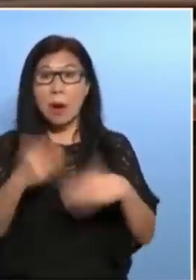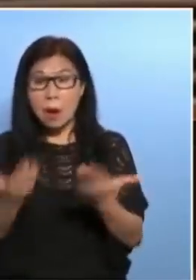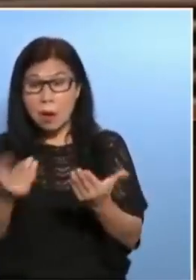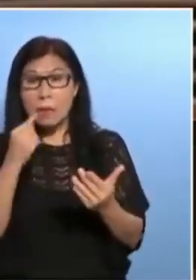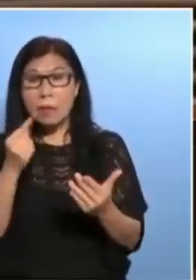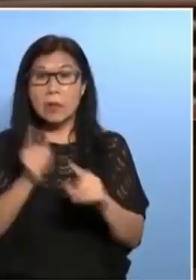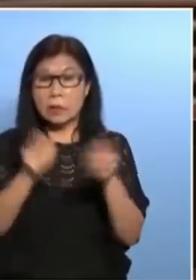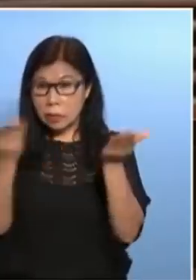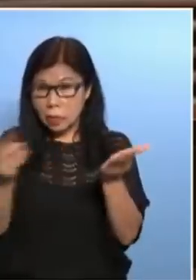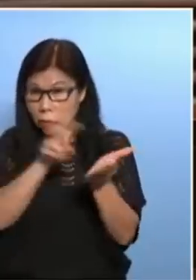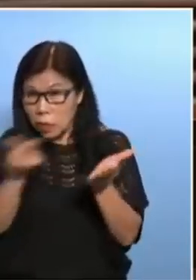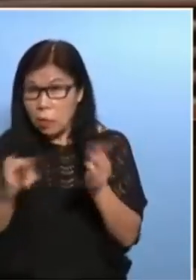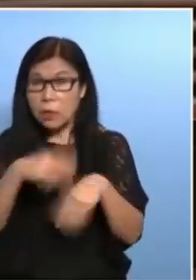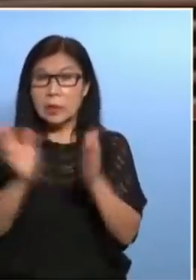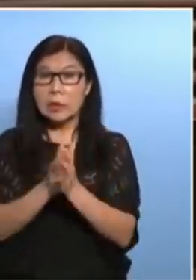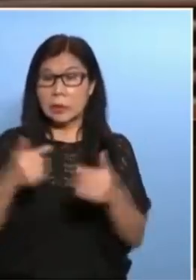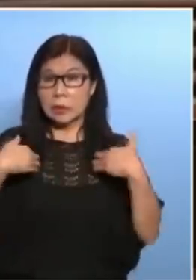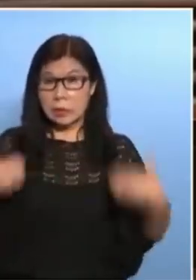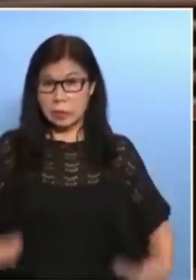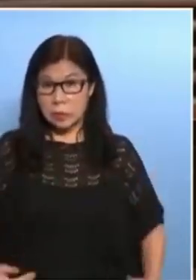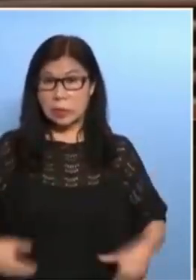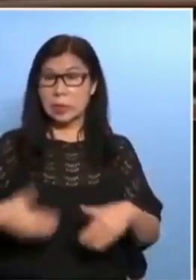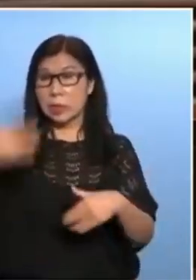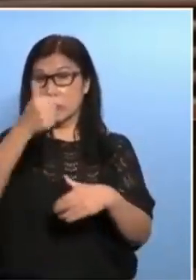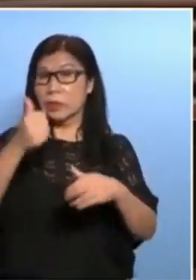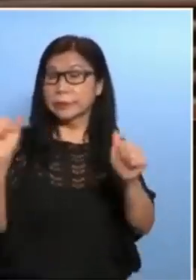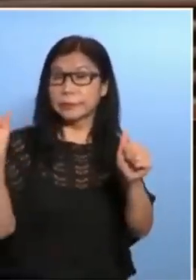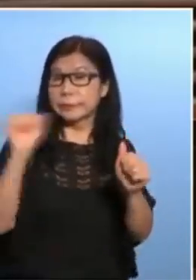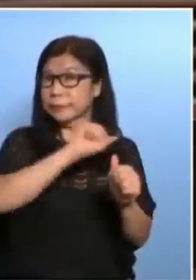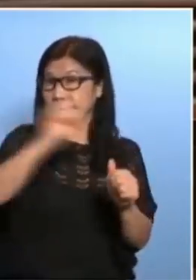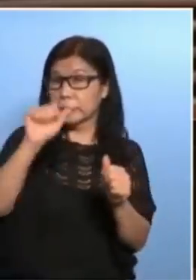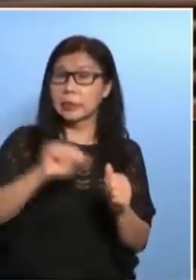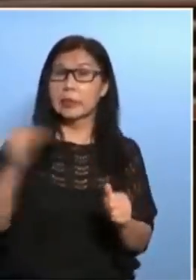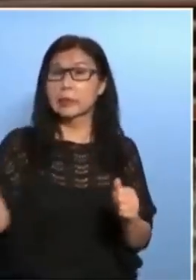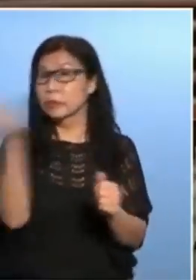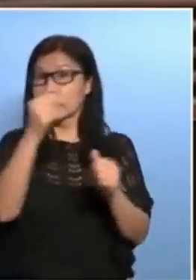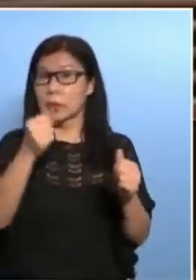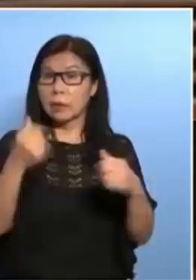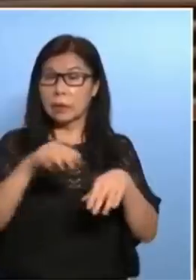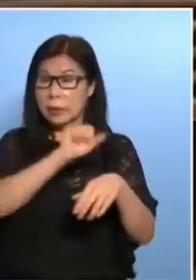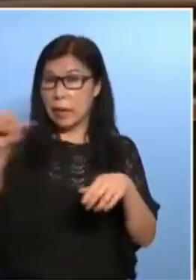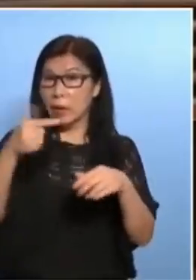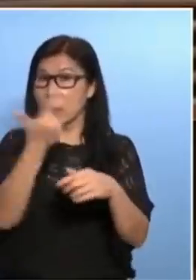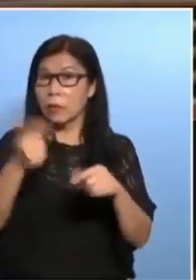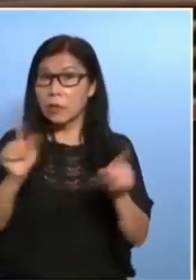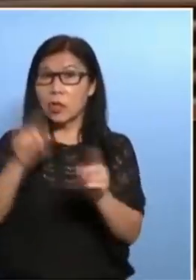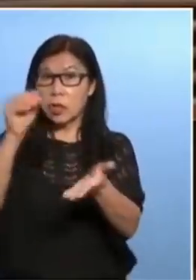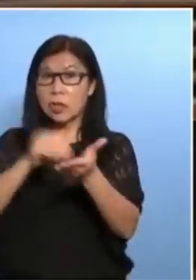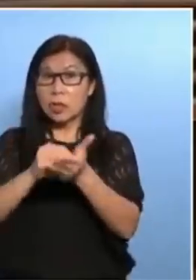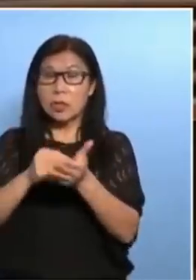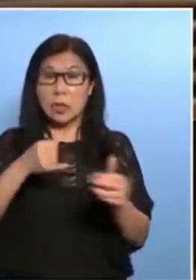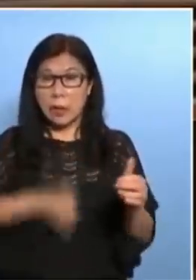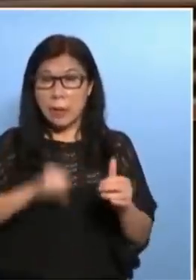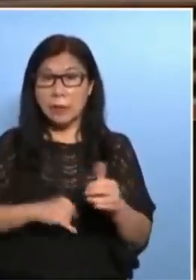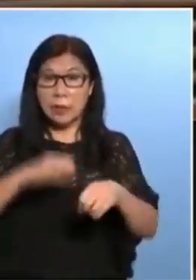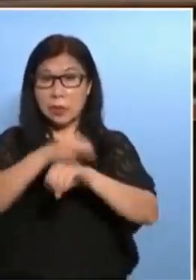的力、閱歷、他的地位都沒有主席你那麼崇高的時候，去判斷何謂侮辱國歌，